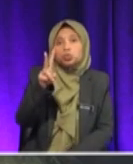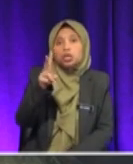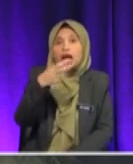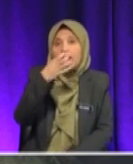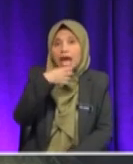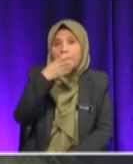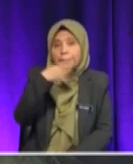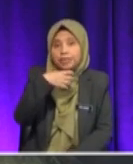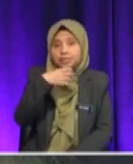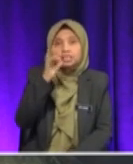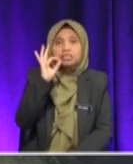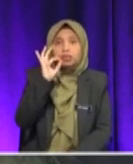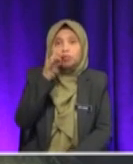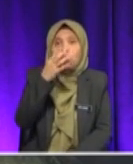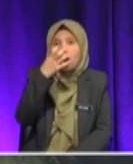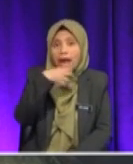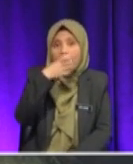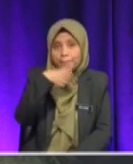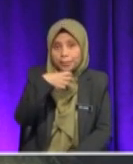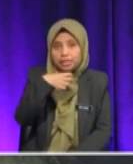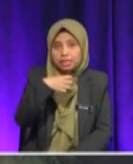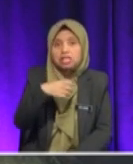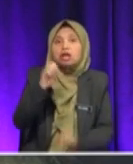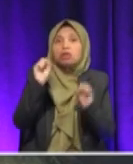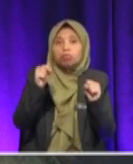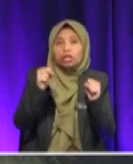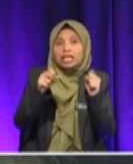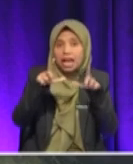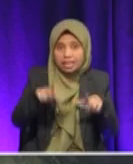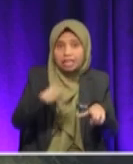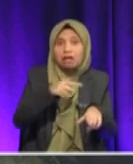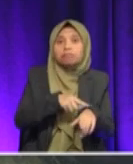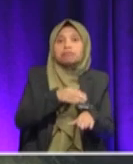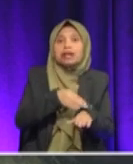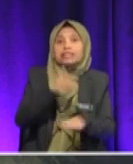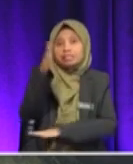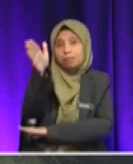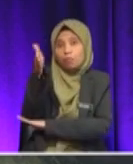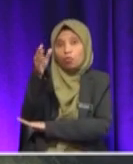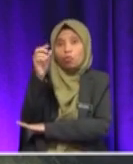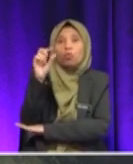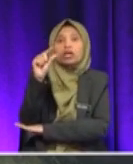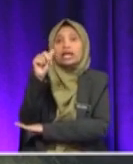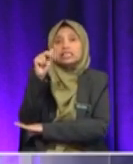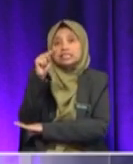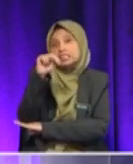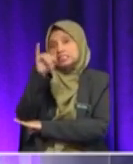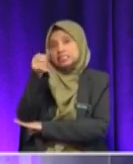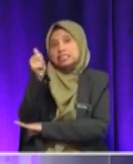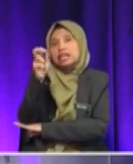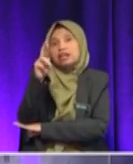berjejer pelak kiri tanpa dekat kok ganjaran Acici